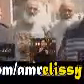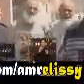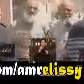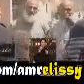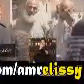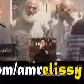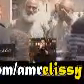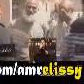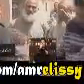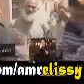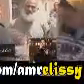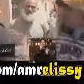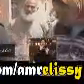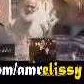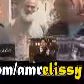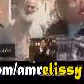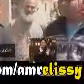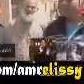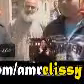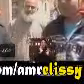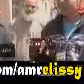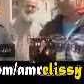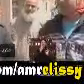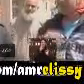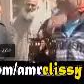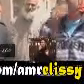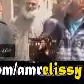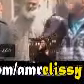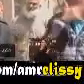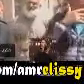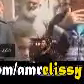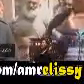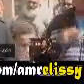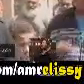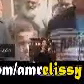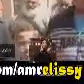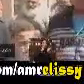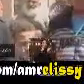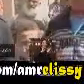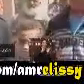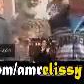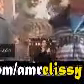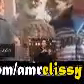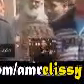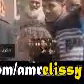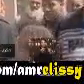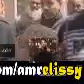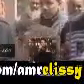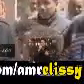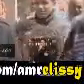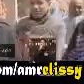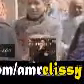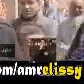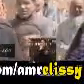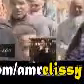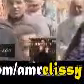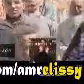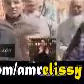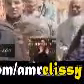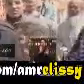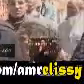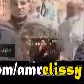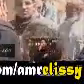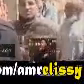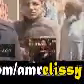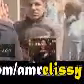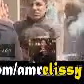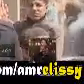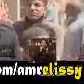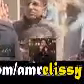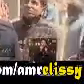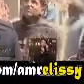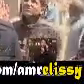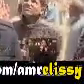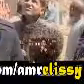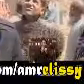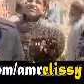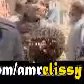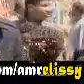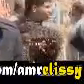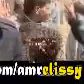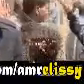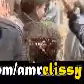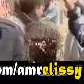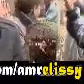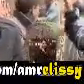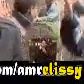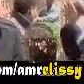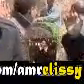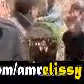تكون موجودة هنا ماشي، هنا بيحصل ظروف طوارئ ماشي، ولازم تكون موجود في نقطة اسعاف،